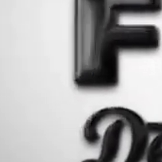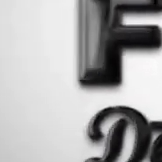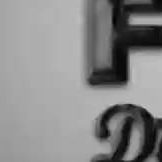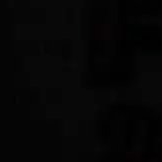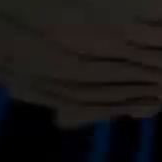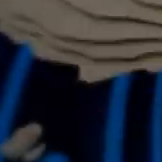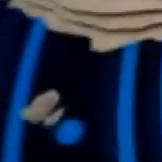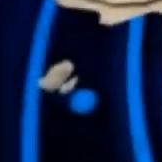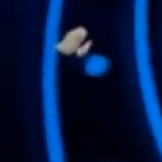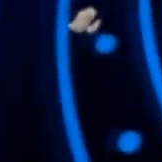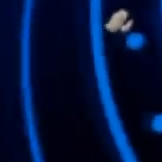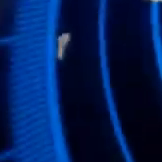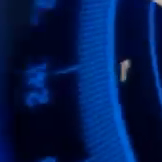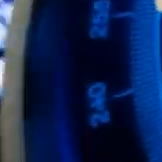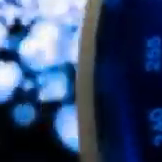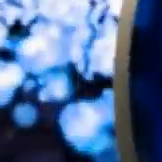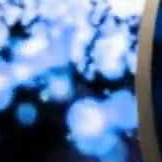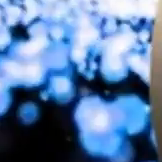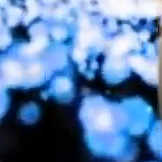देश की धड़कन.